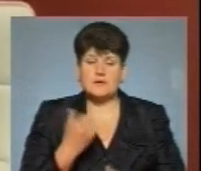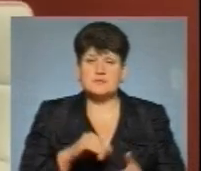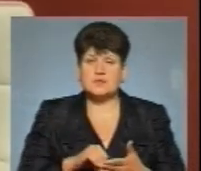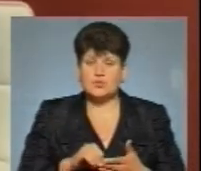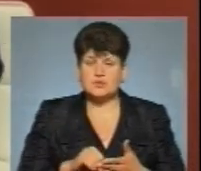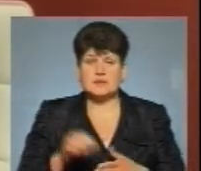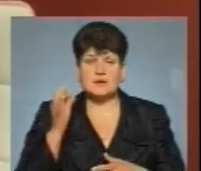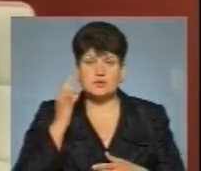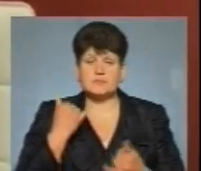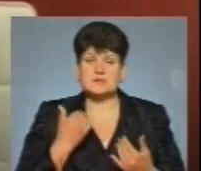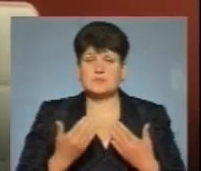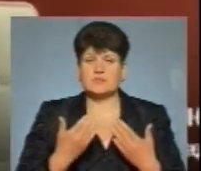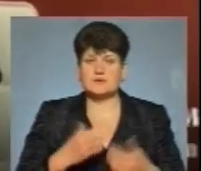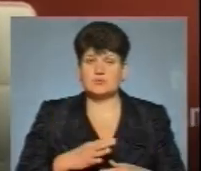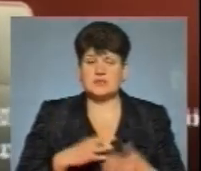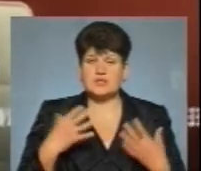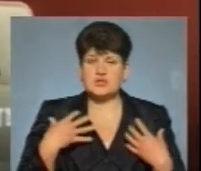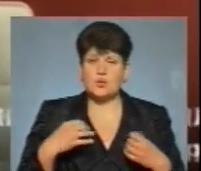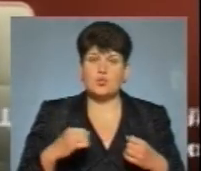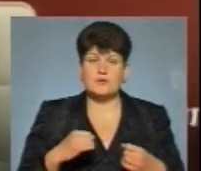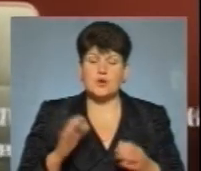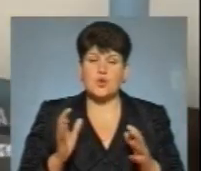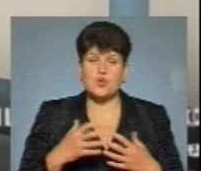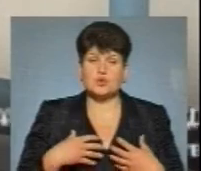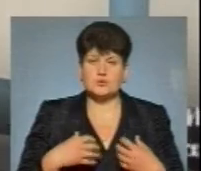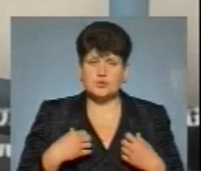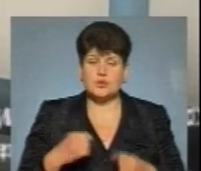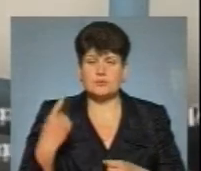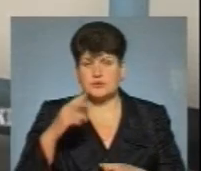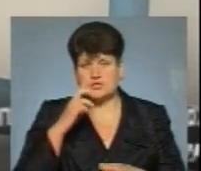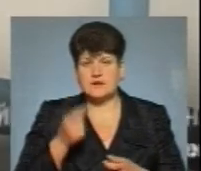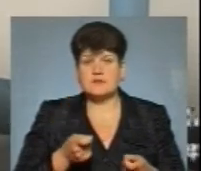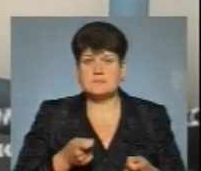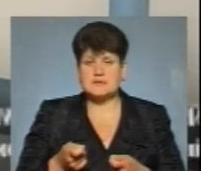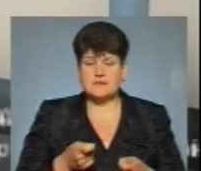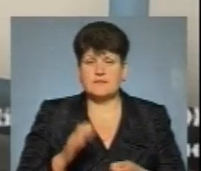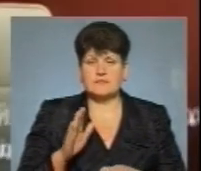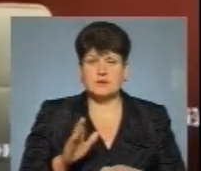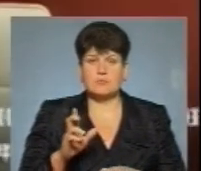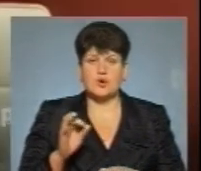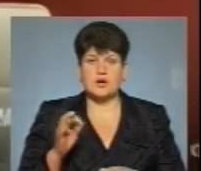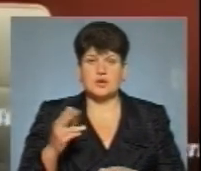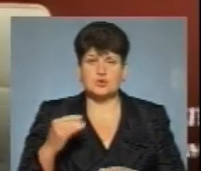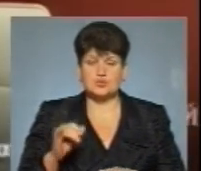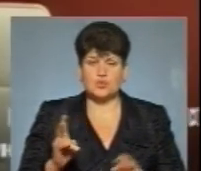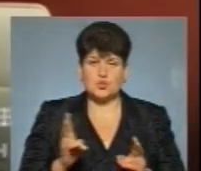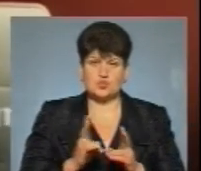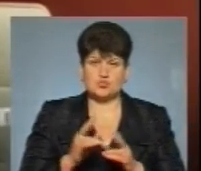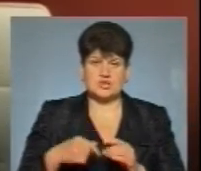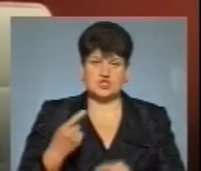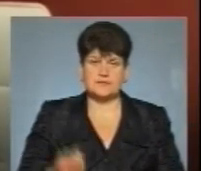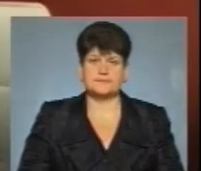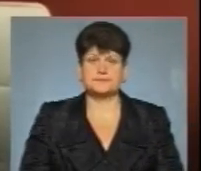ефірі. Нагадаю, що ми спілкувалися з начальником управління охорони здоров'я облдержадміністрації Володимиром Богичуком. До зустрічі в ефірі.